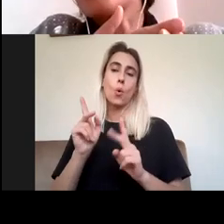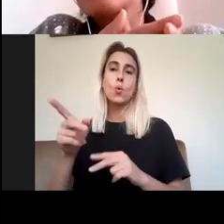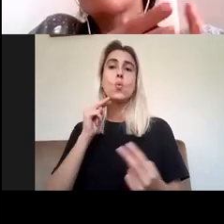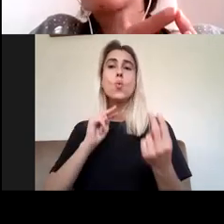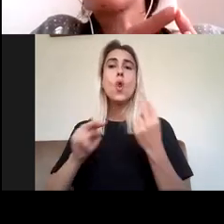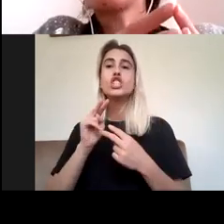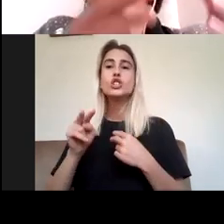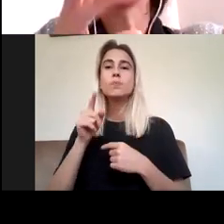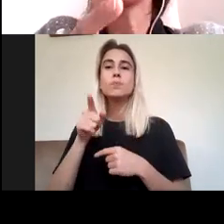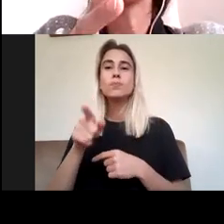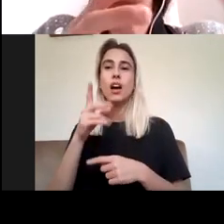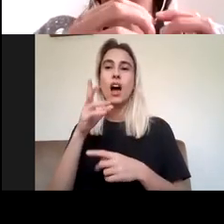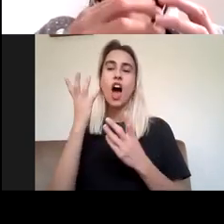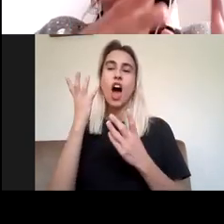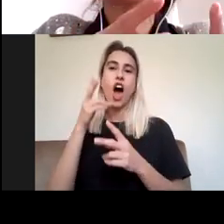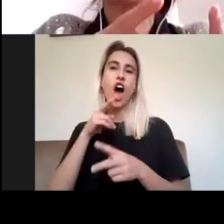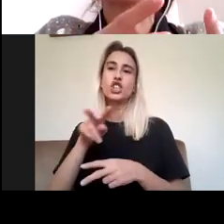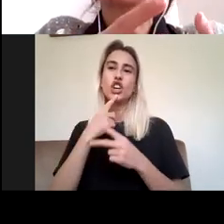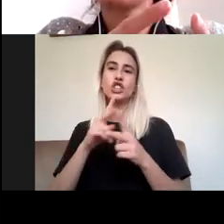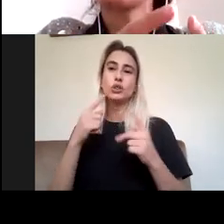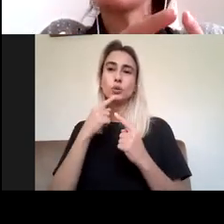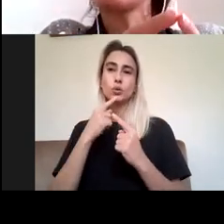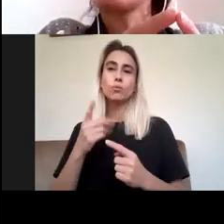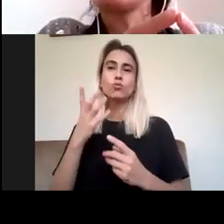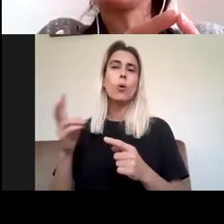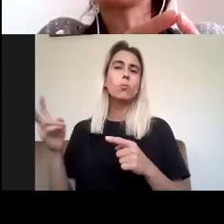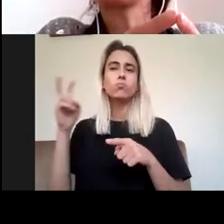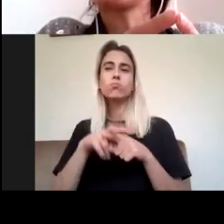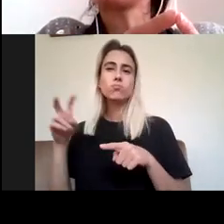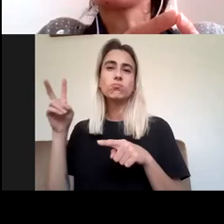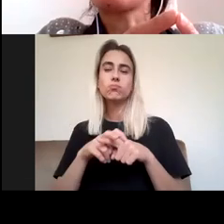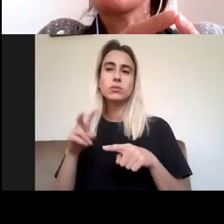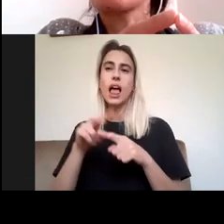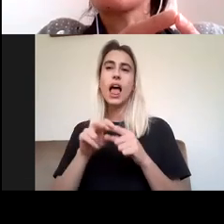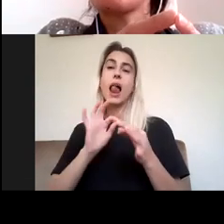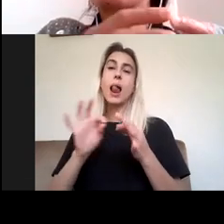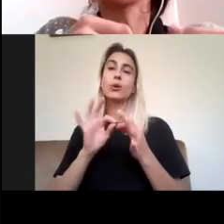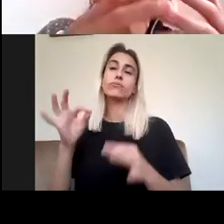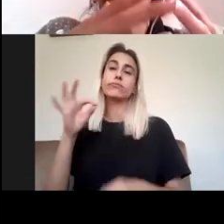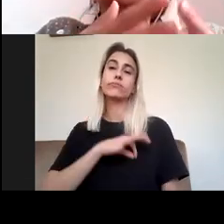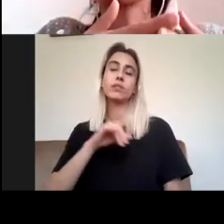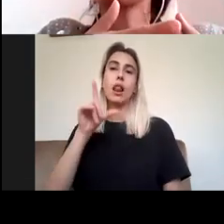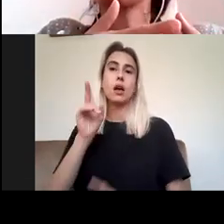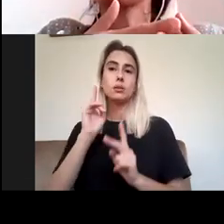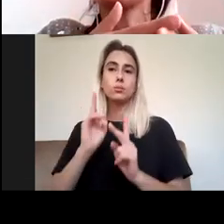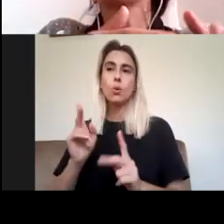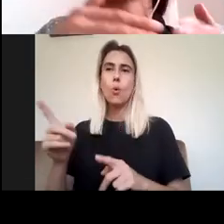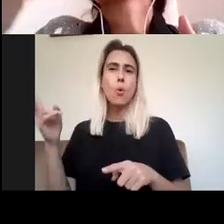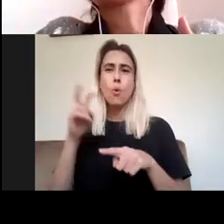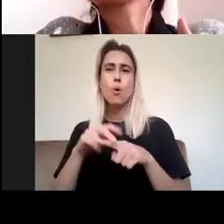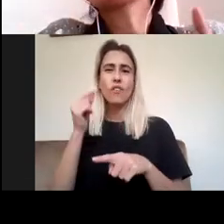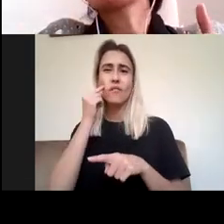kanalı açısından söylüyorum. Ve çok seferli, çok birim taşıyarak ekonomik fayda yaratmaya çalışırlar. Çok birim taşıdıkları için